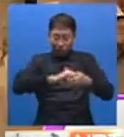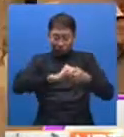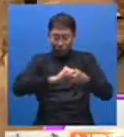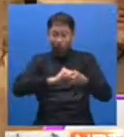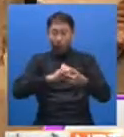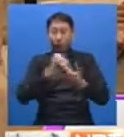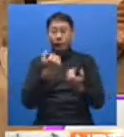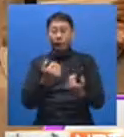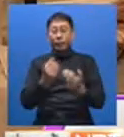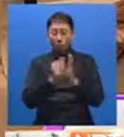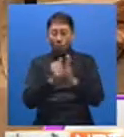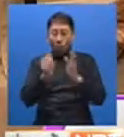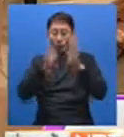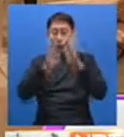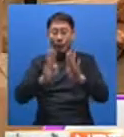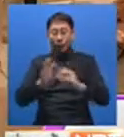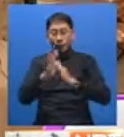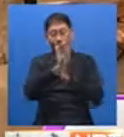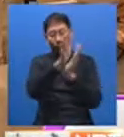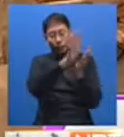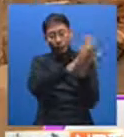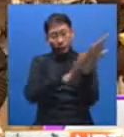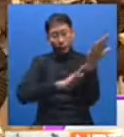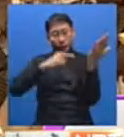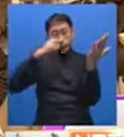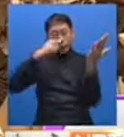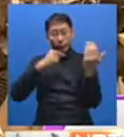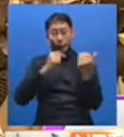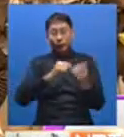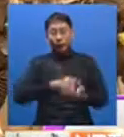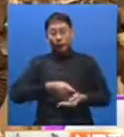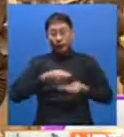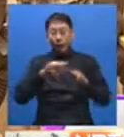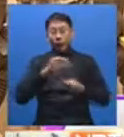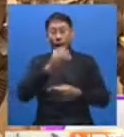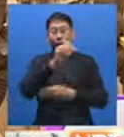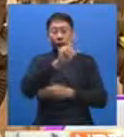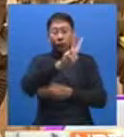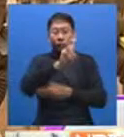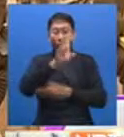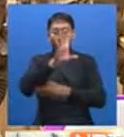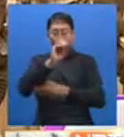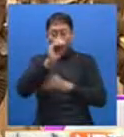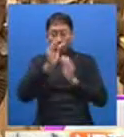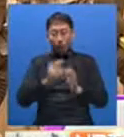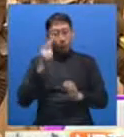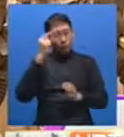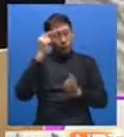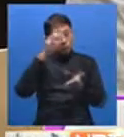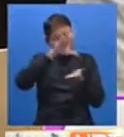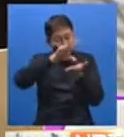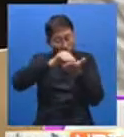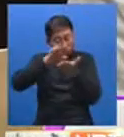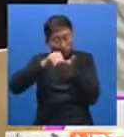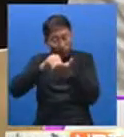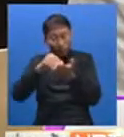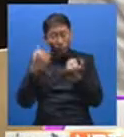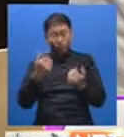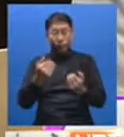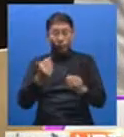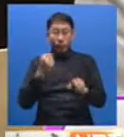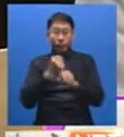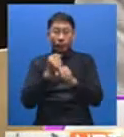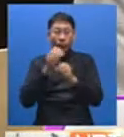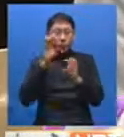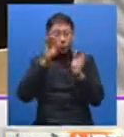ออกแบบอนาคตประเทศไทยที่ให้สปช.ทั้ง250คนมาระดมสมองวางรถแมพต่อภาพจิ๊กซอในอนา